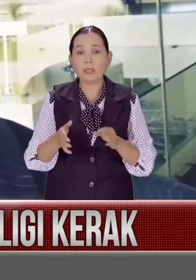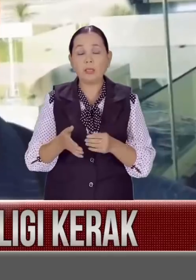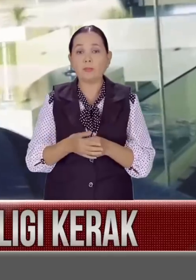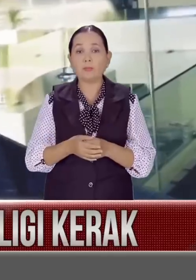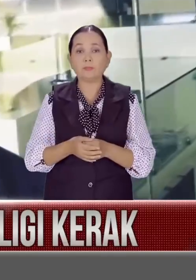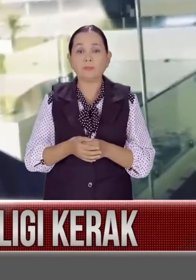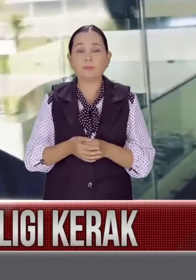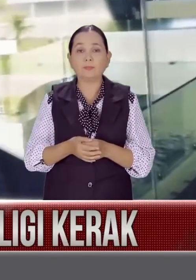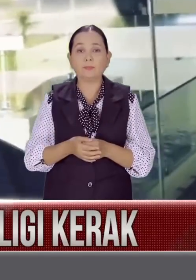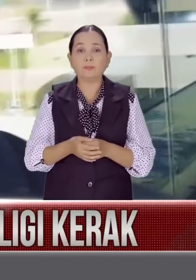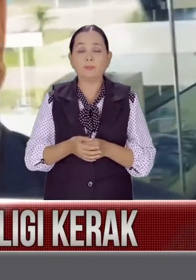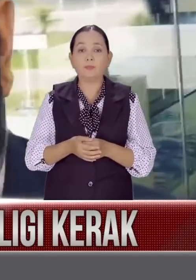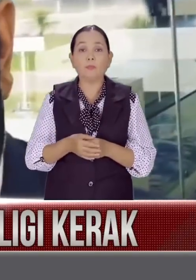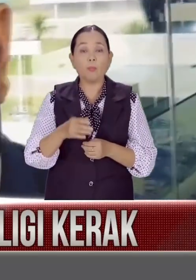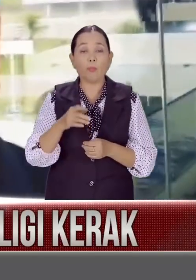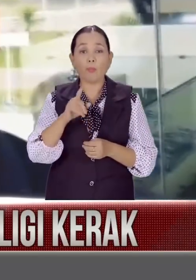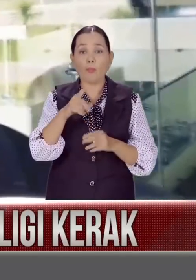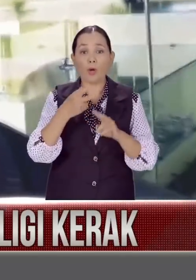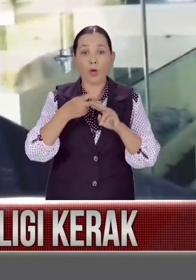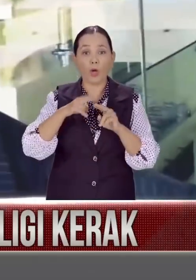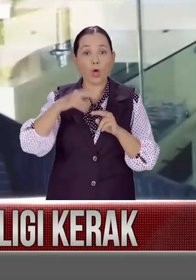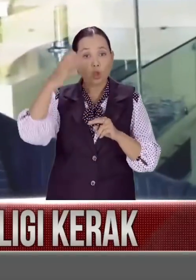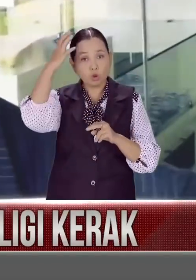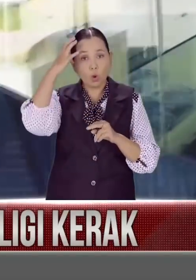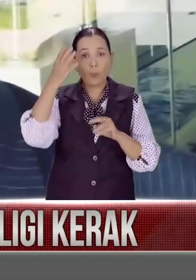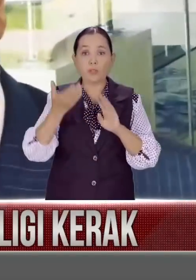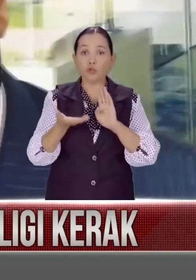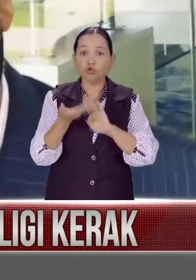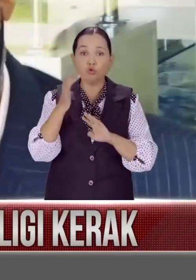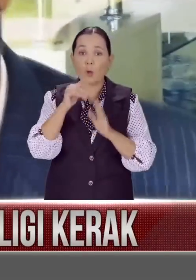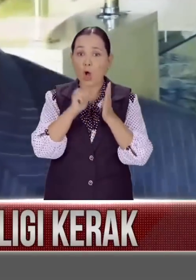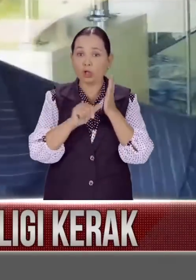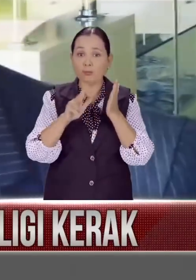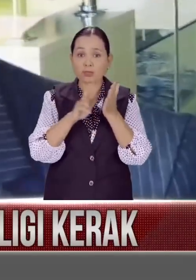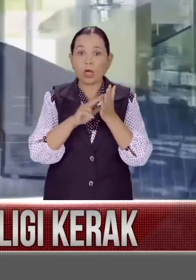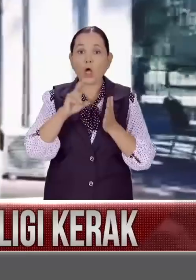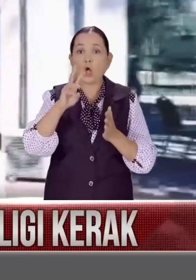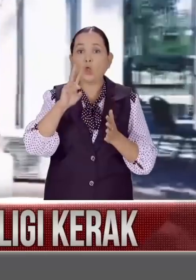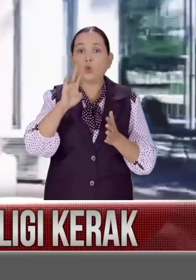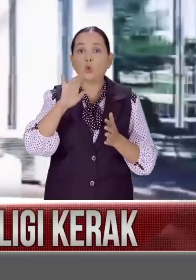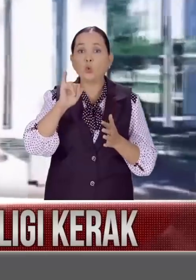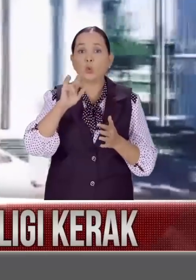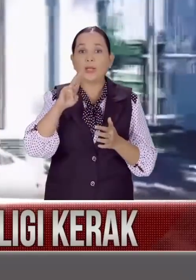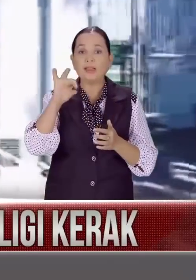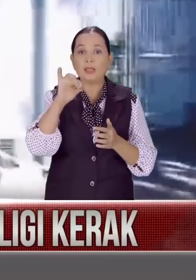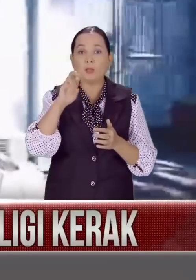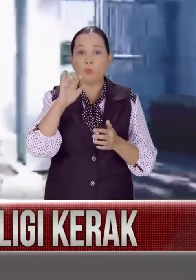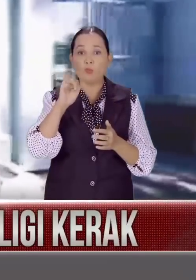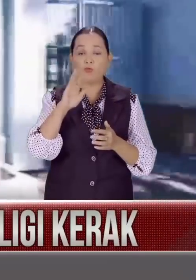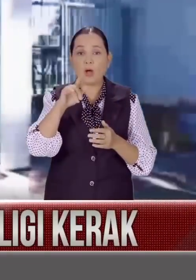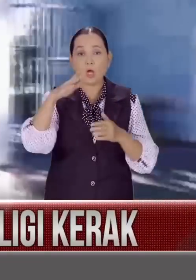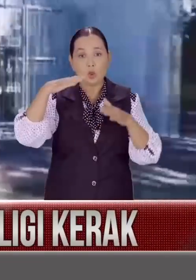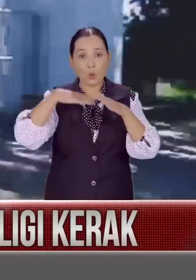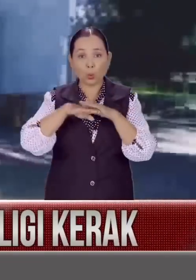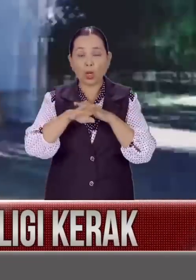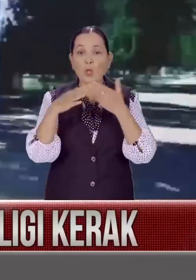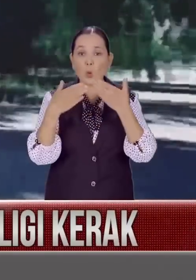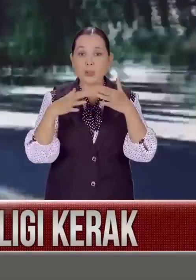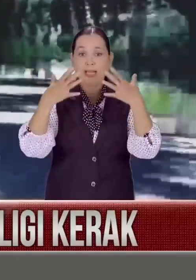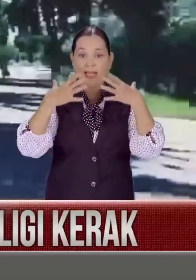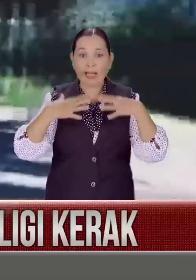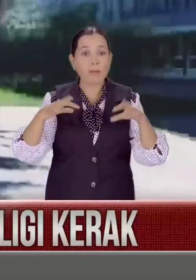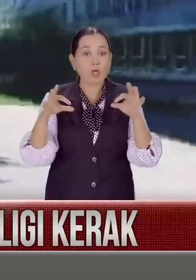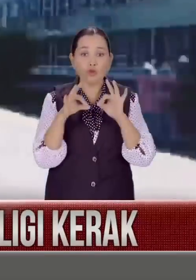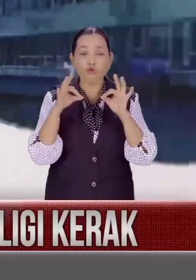demak. Qolmaydi. Boshidan do'ppisi tushmaydigan 68 yoshli Nuriddin buva bugun 2 dona dezinfeksiya tunneldan o'tgandan so'ng kiyimlarida